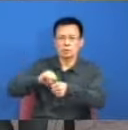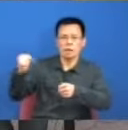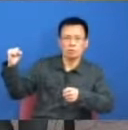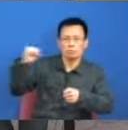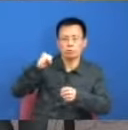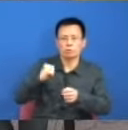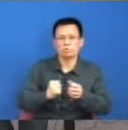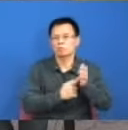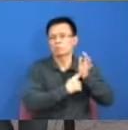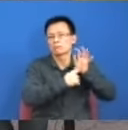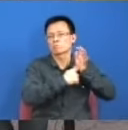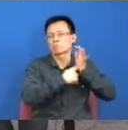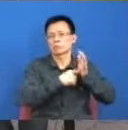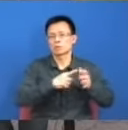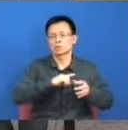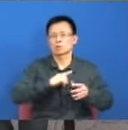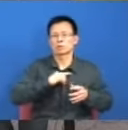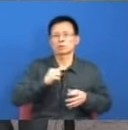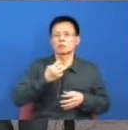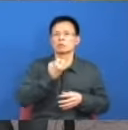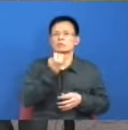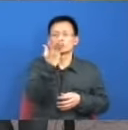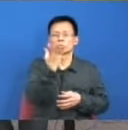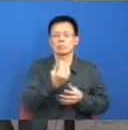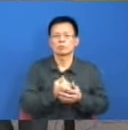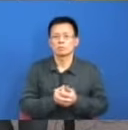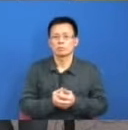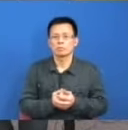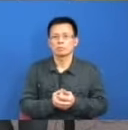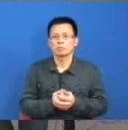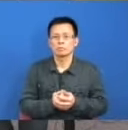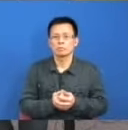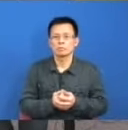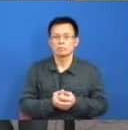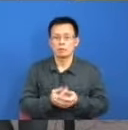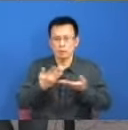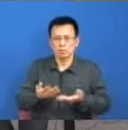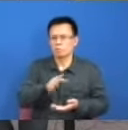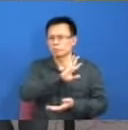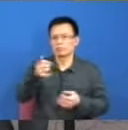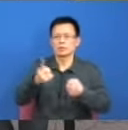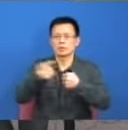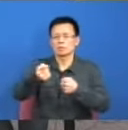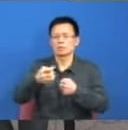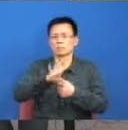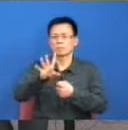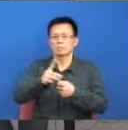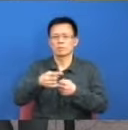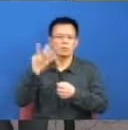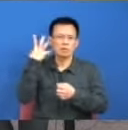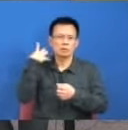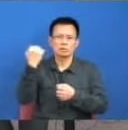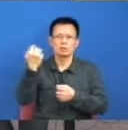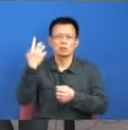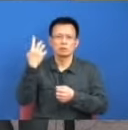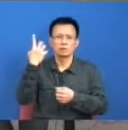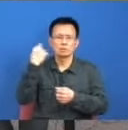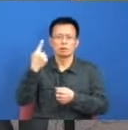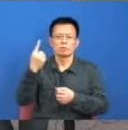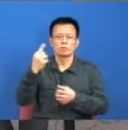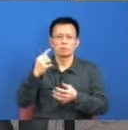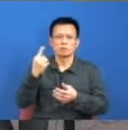們的意願，會不會是這樣的原因呢？ 其實今次不是第一次了，說真的以往有很多機會，即很多